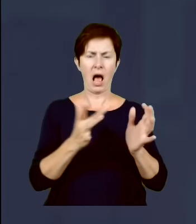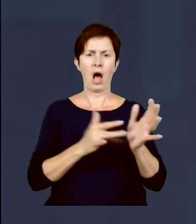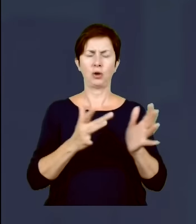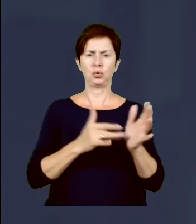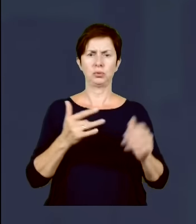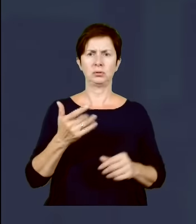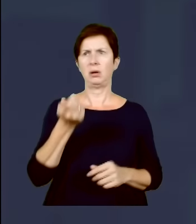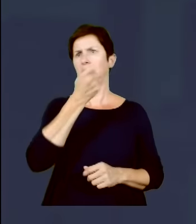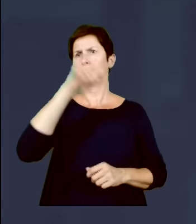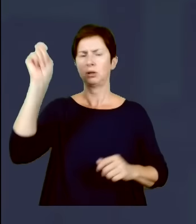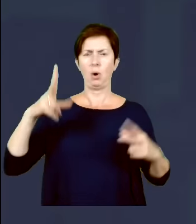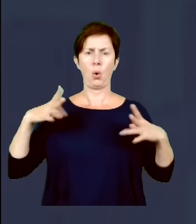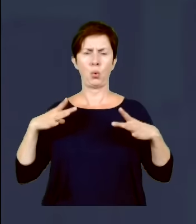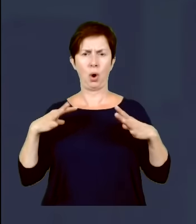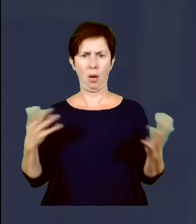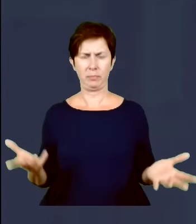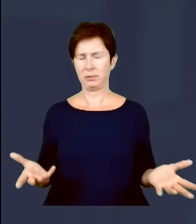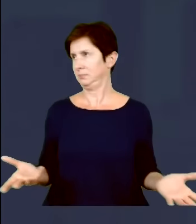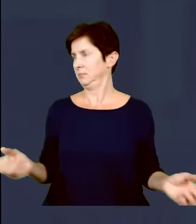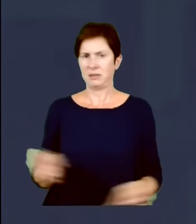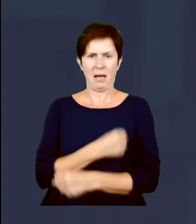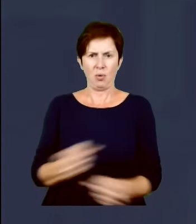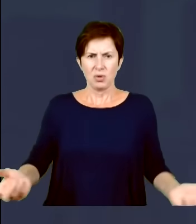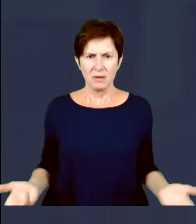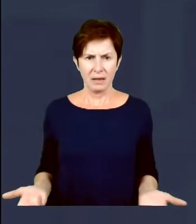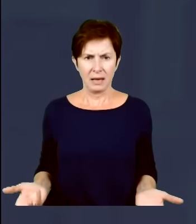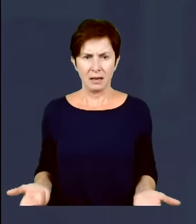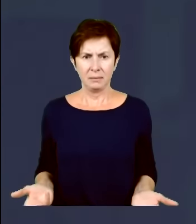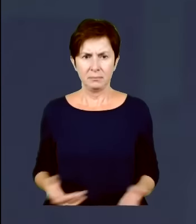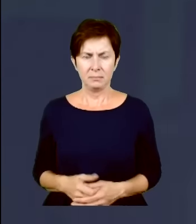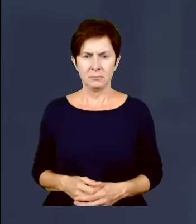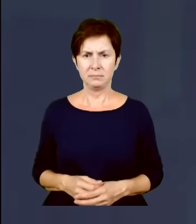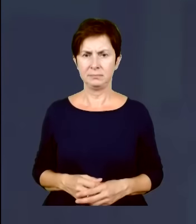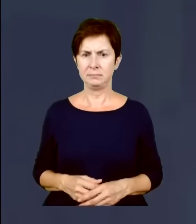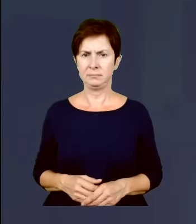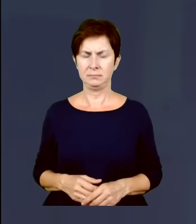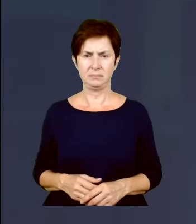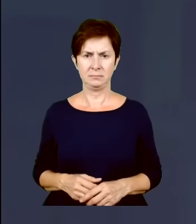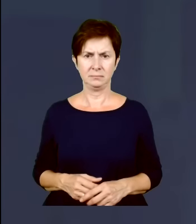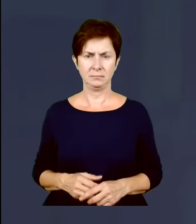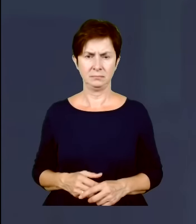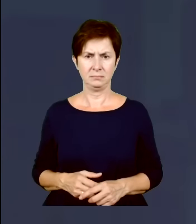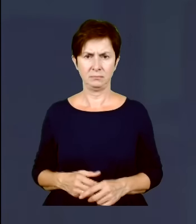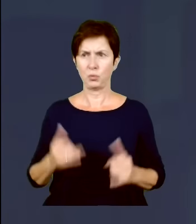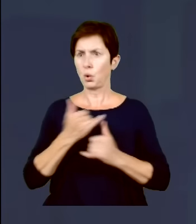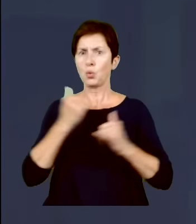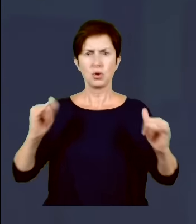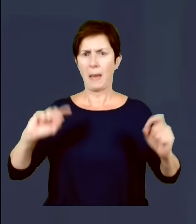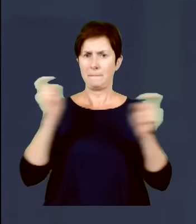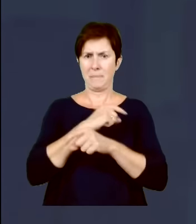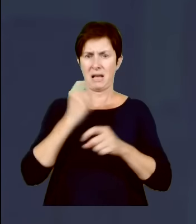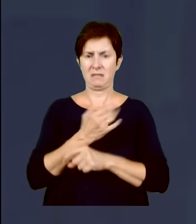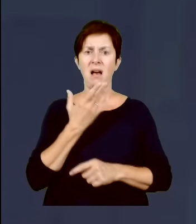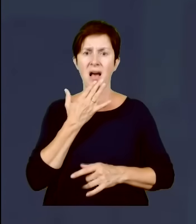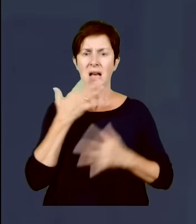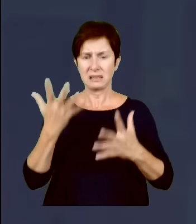pojechał No coś niesamowitego w ogóle o tą wizytę zabiegały różne państwa bo to jeszcze zdaje się że to